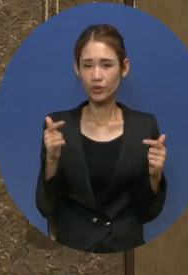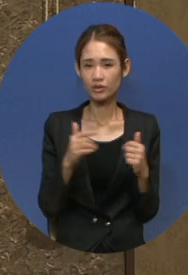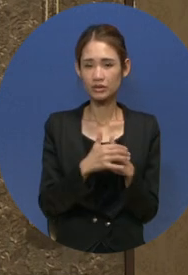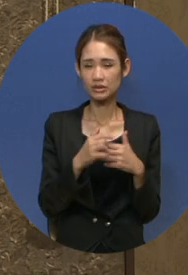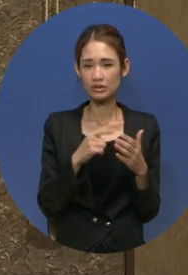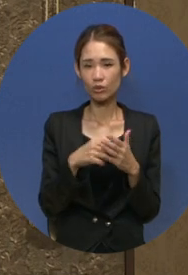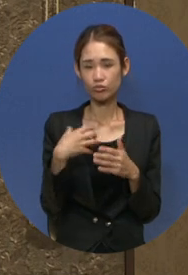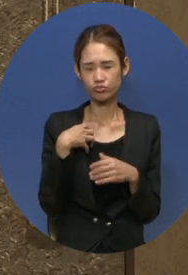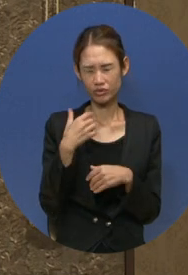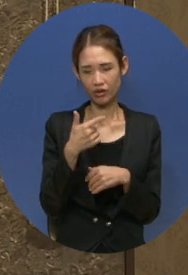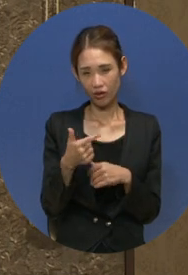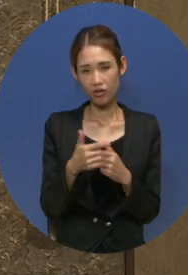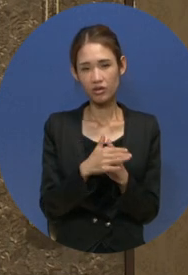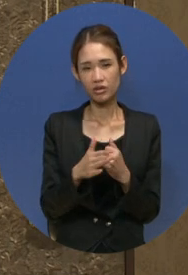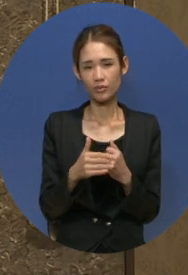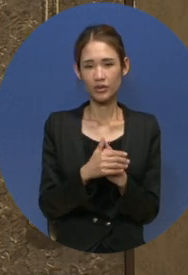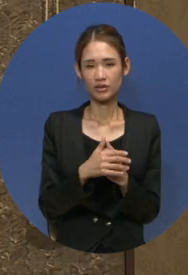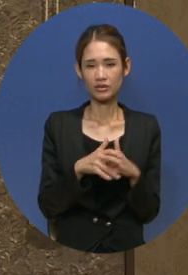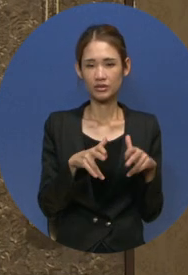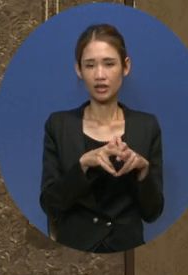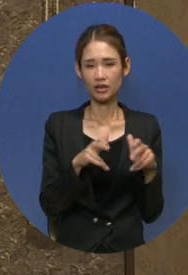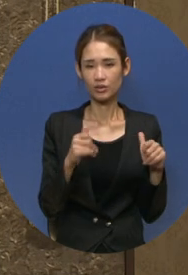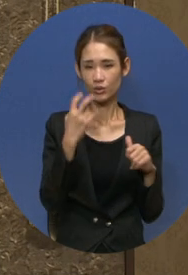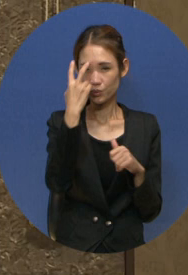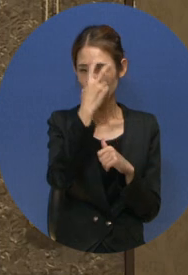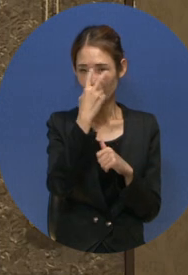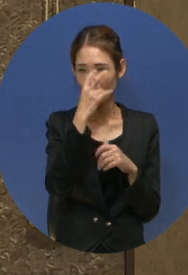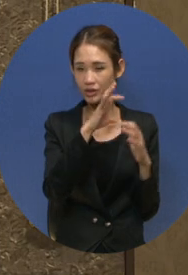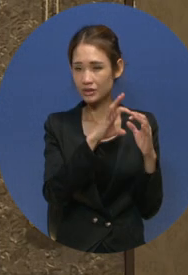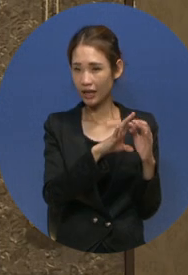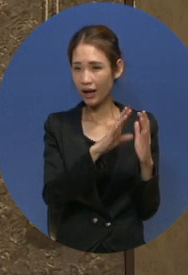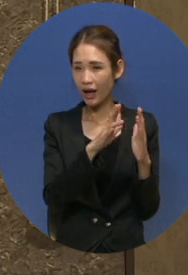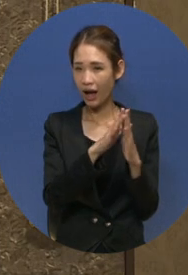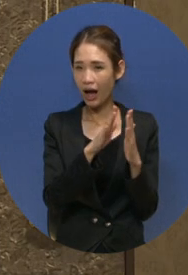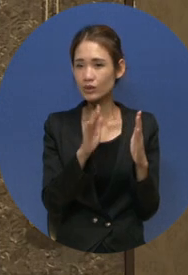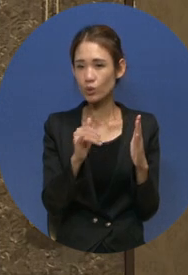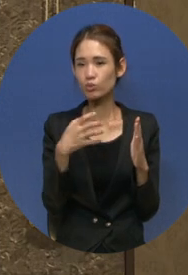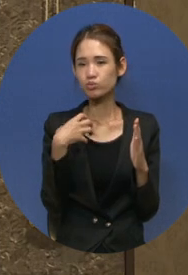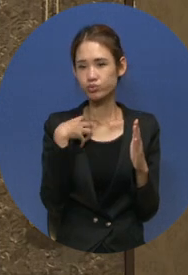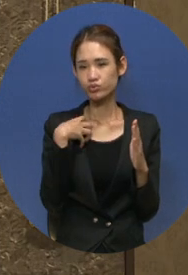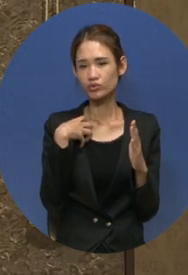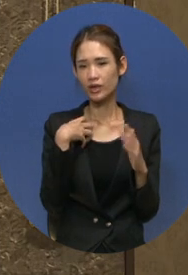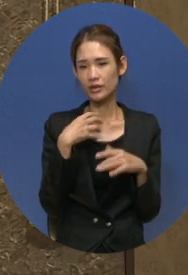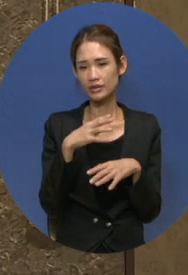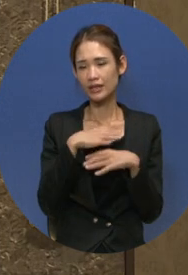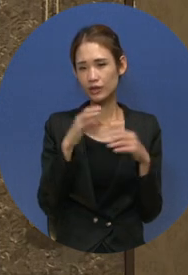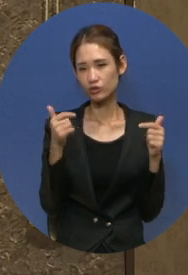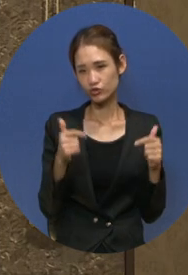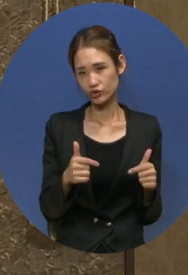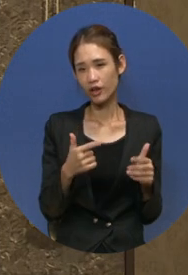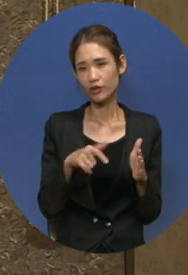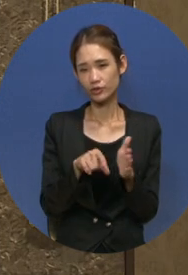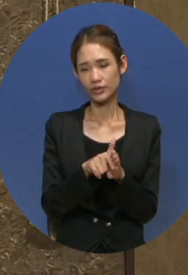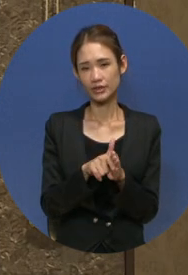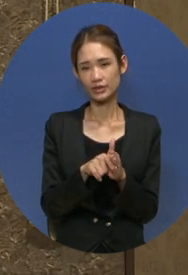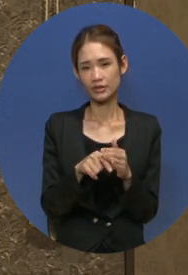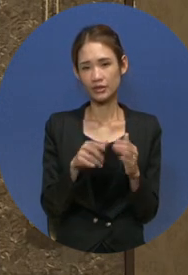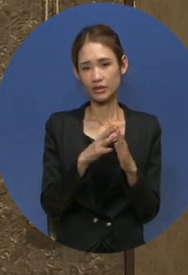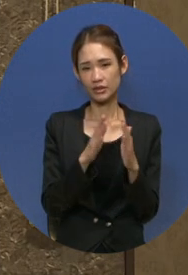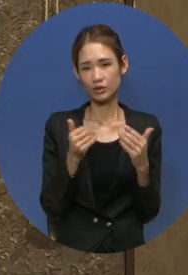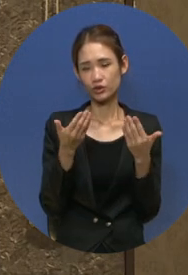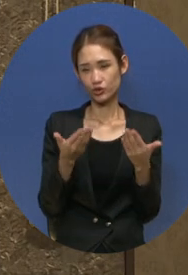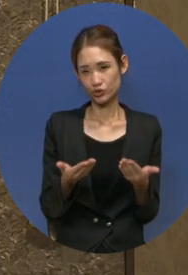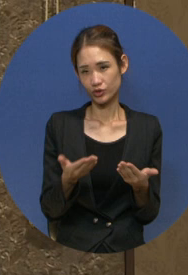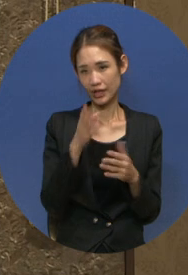심리적 부담이 굉장히 많기 때문에 그 장애 돌봄으로 인한 이 가족 부담을 경감시켜드리기 위해서 이 가족에게